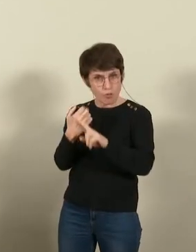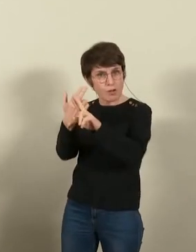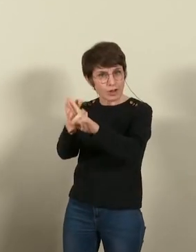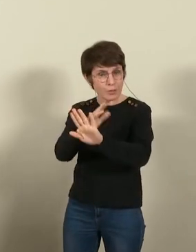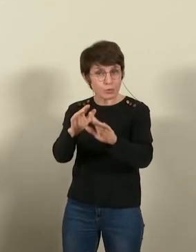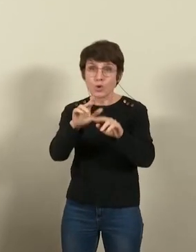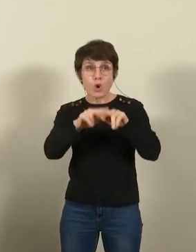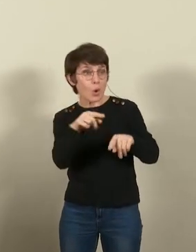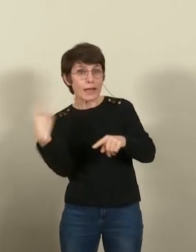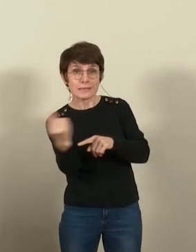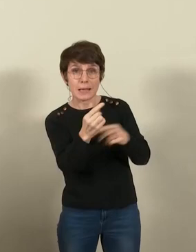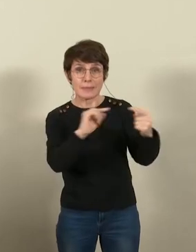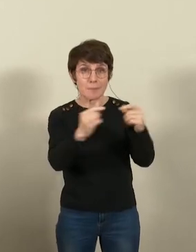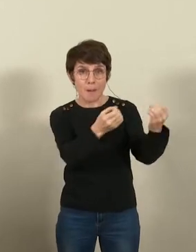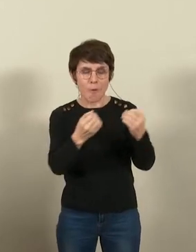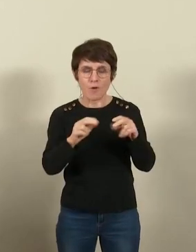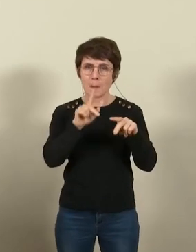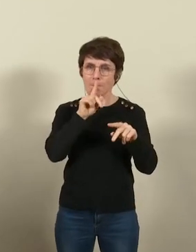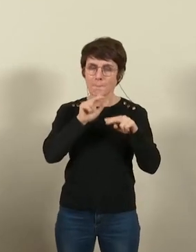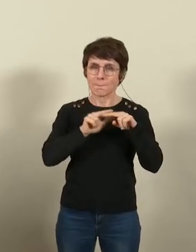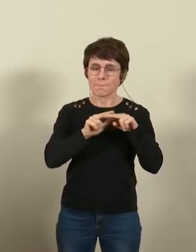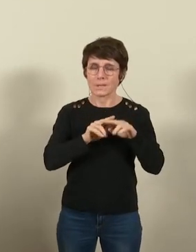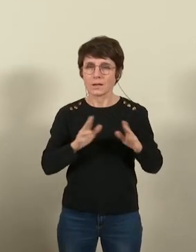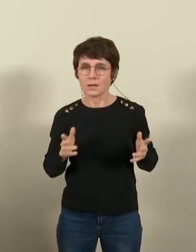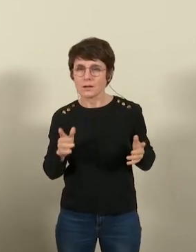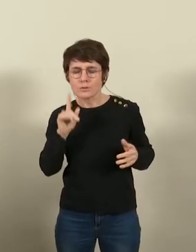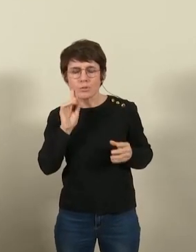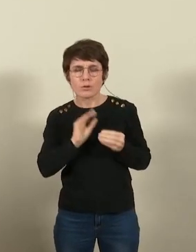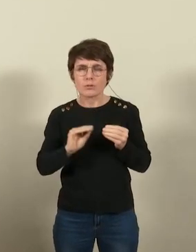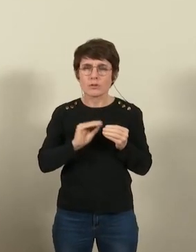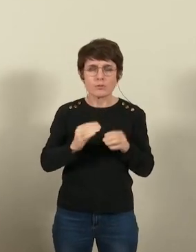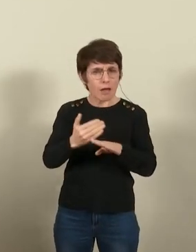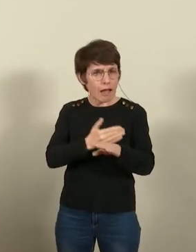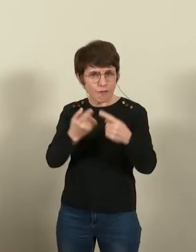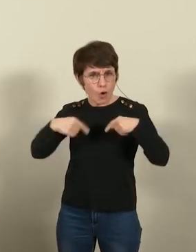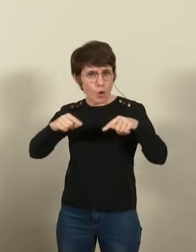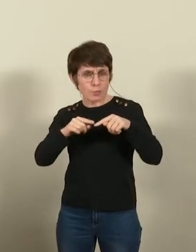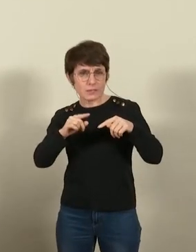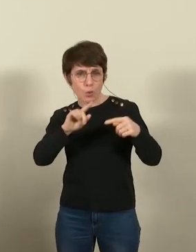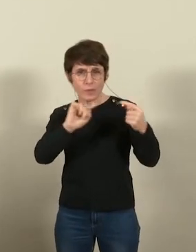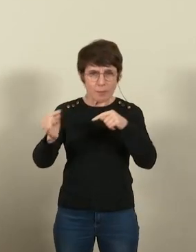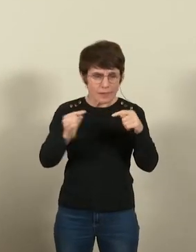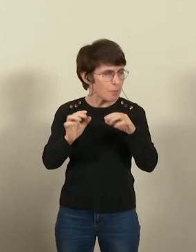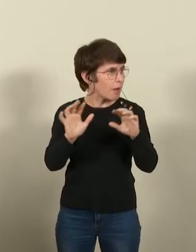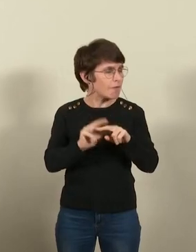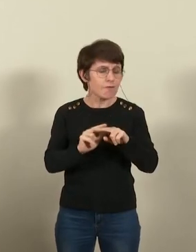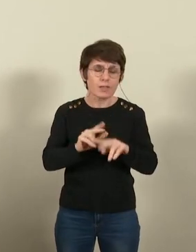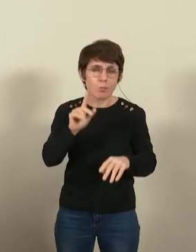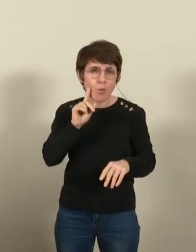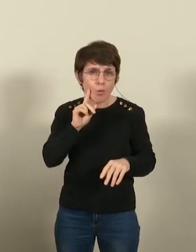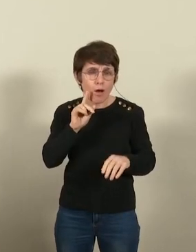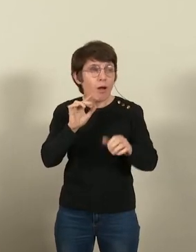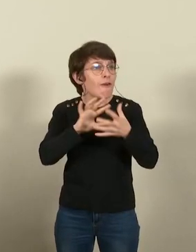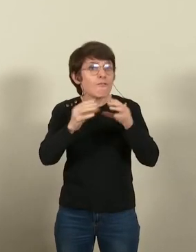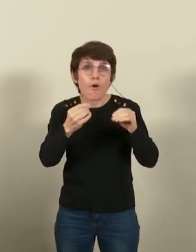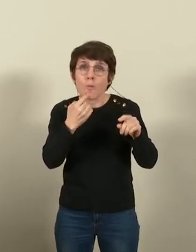et aucun autre débat donc en fait je me pose la question pourquoi on n pas eu certains débats notamment sur les questions de forme de la délibération qui auraient pu être